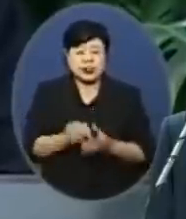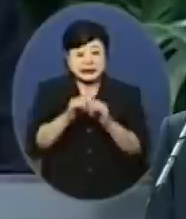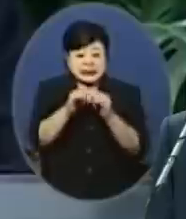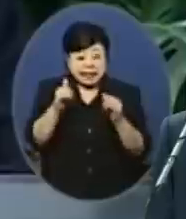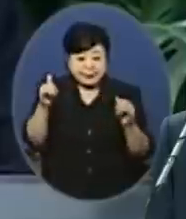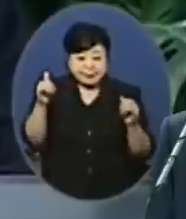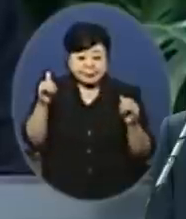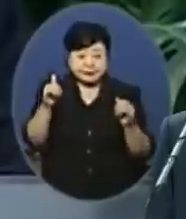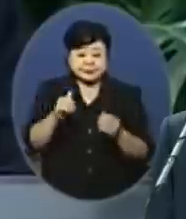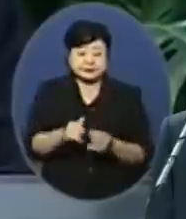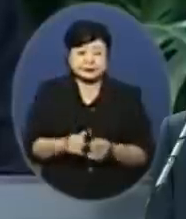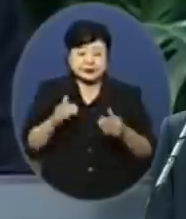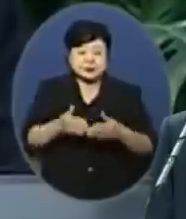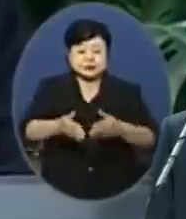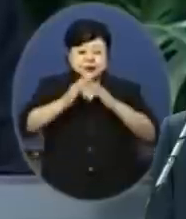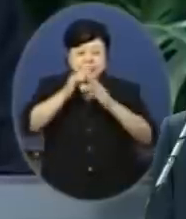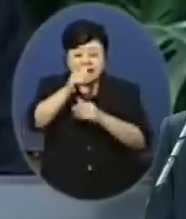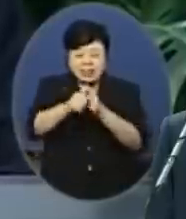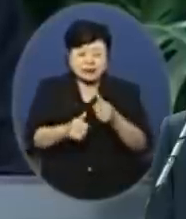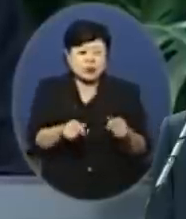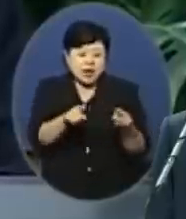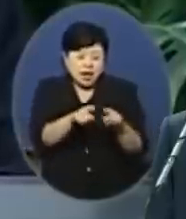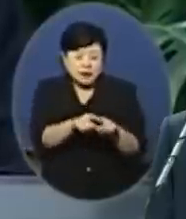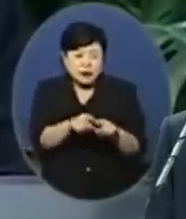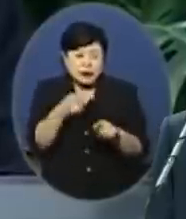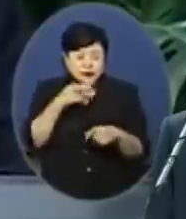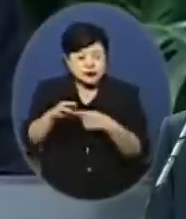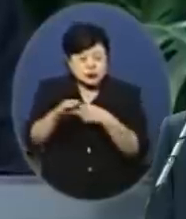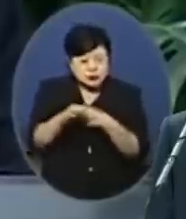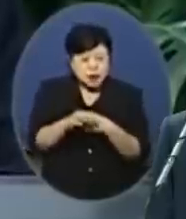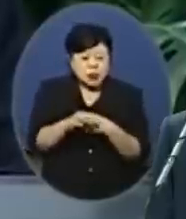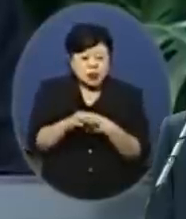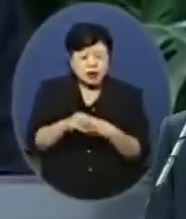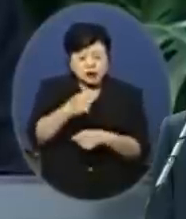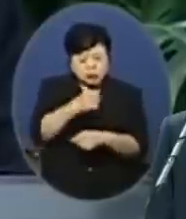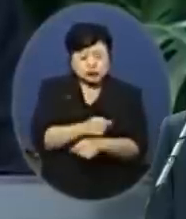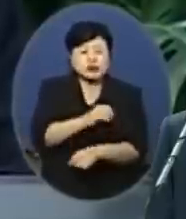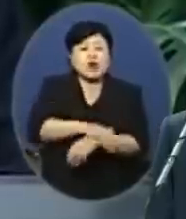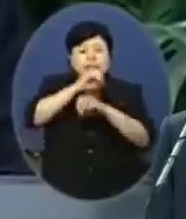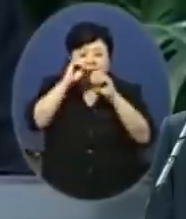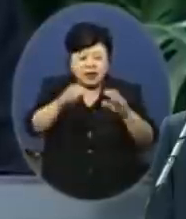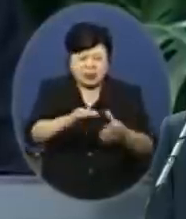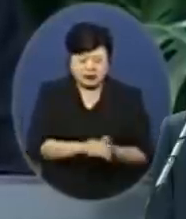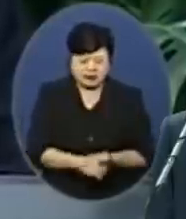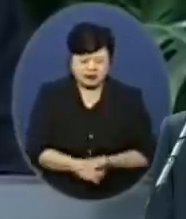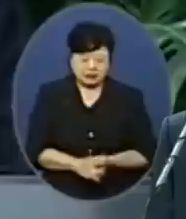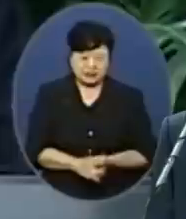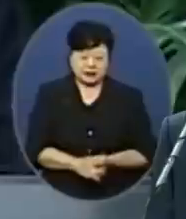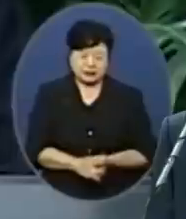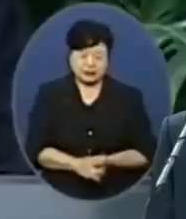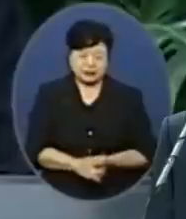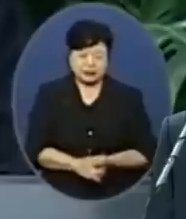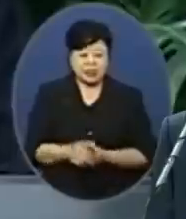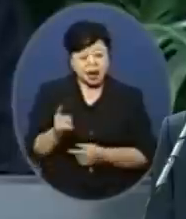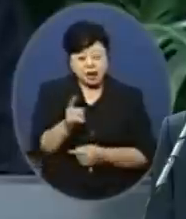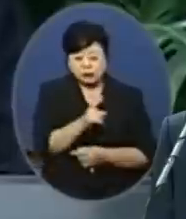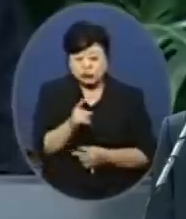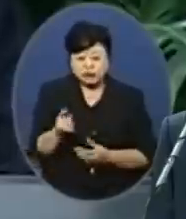사람이 집을 지어도 하나님과 같이 짓지 아니하면 짓는 자의 수고가 헛됩니다.